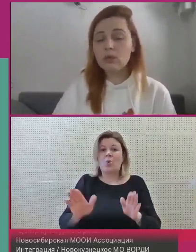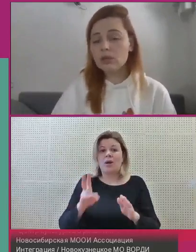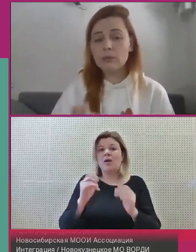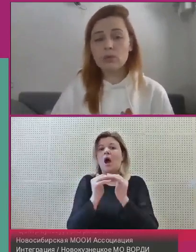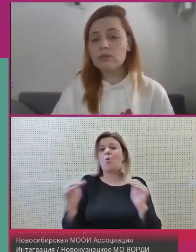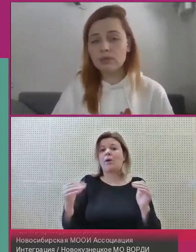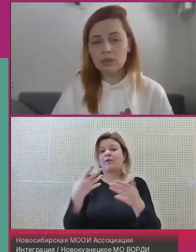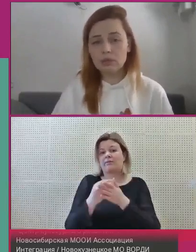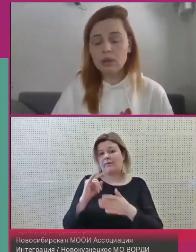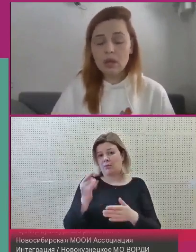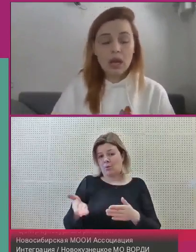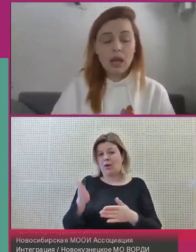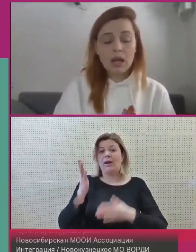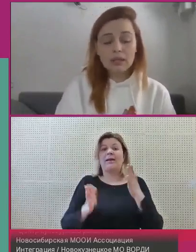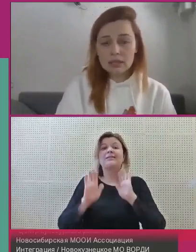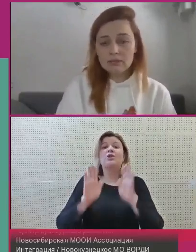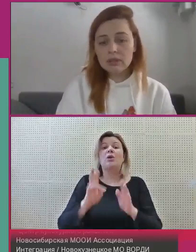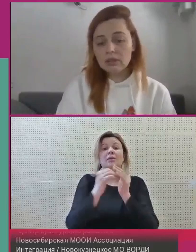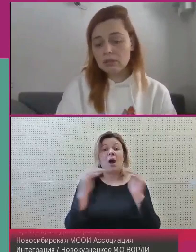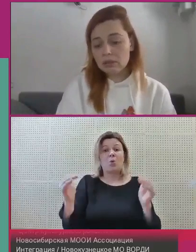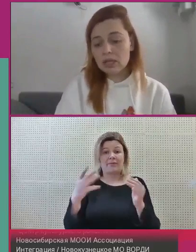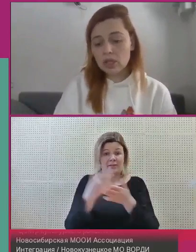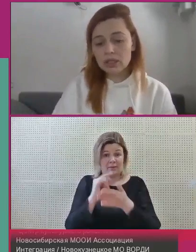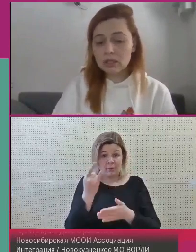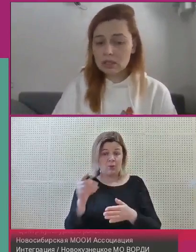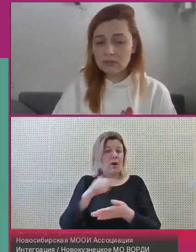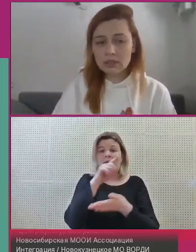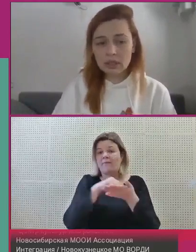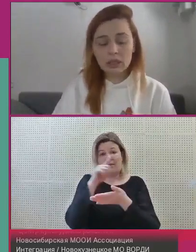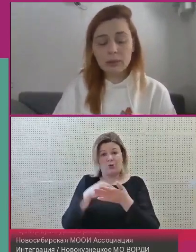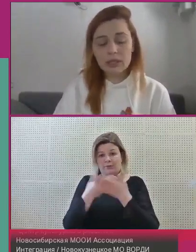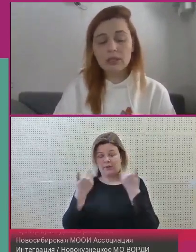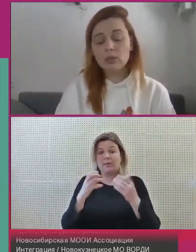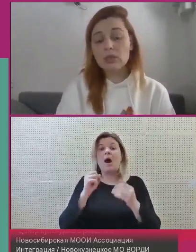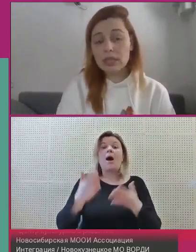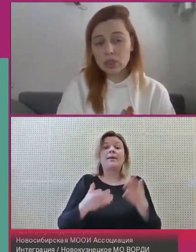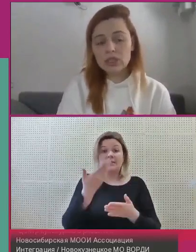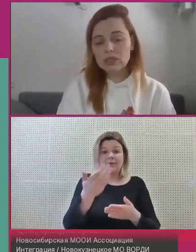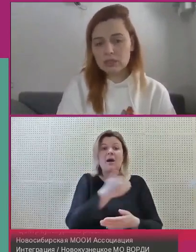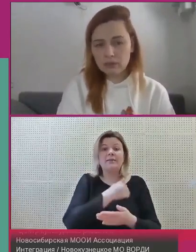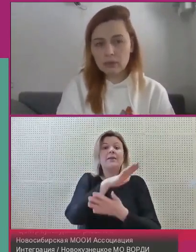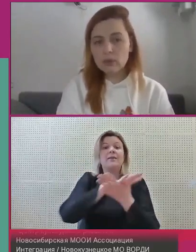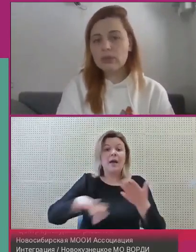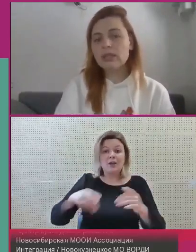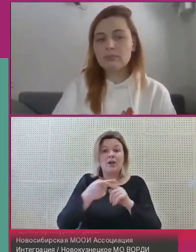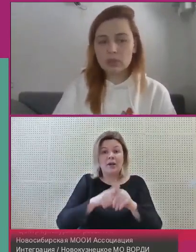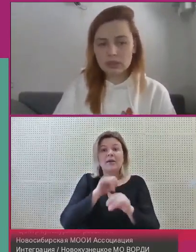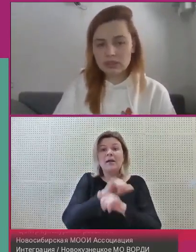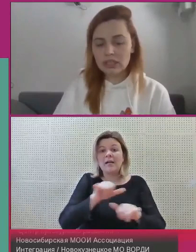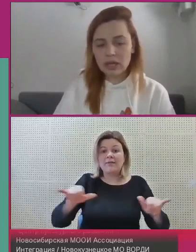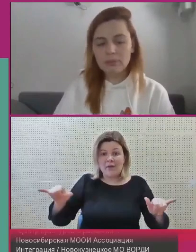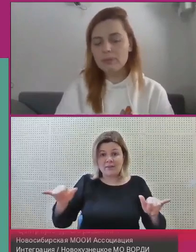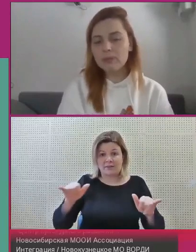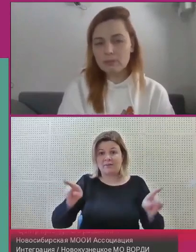уровне ребенка, вопросов нет. А если вы дальше хотите развивать это как проект, то начните со своего ребенка,